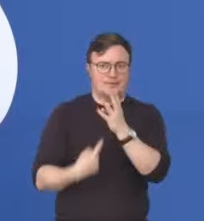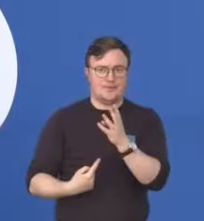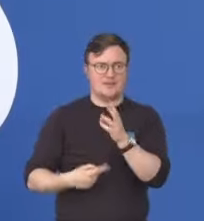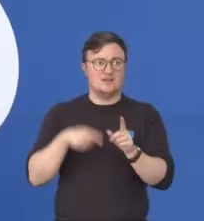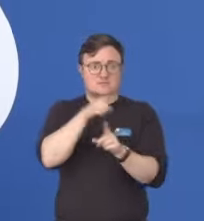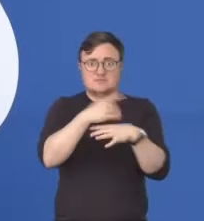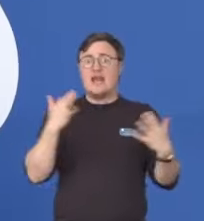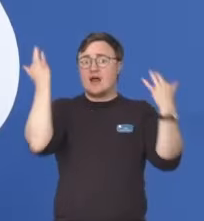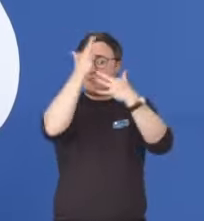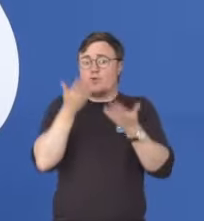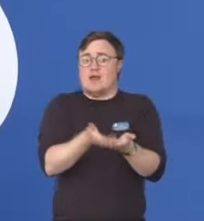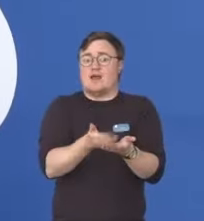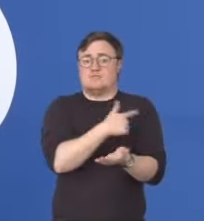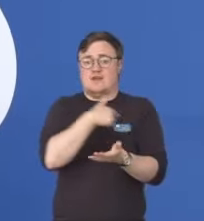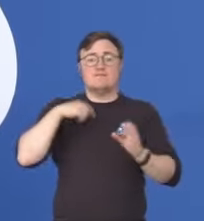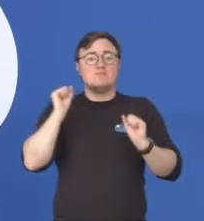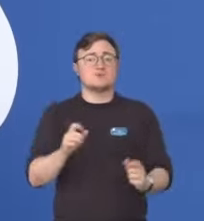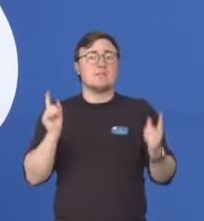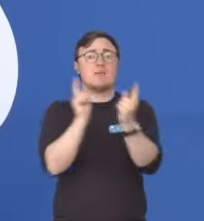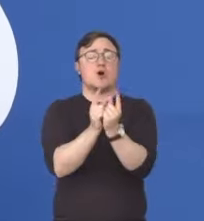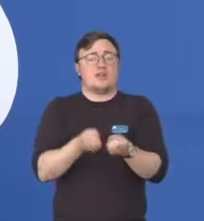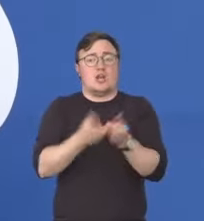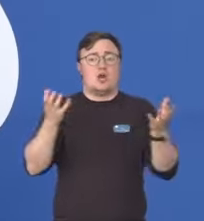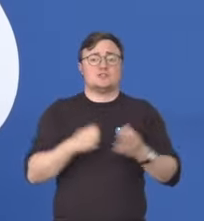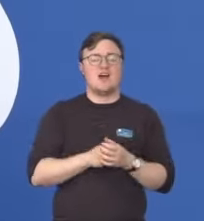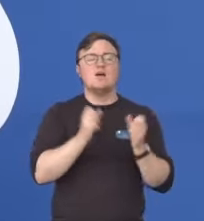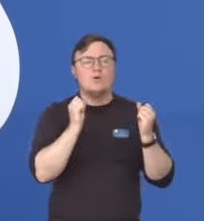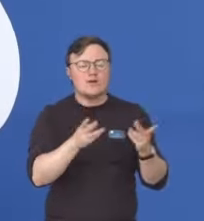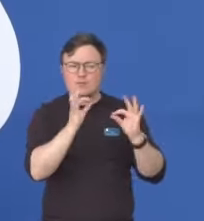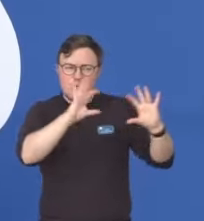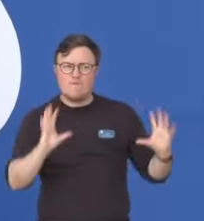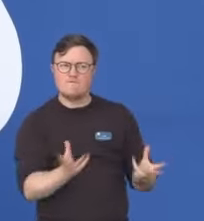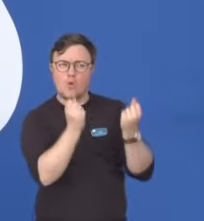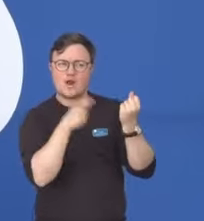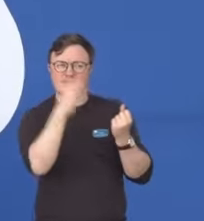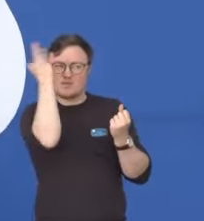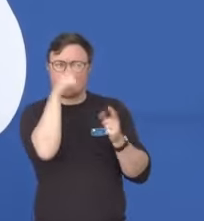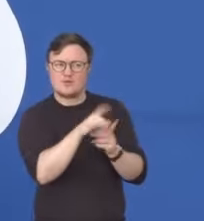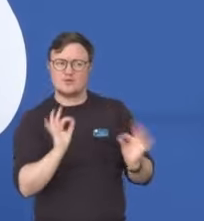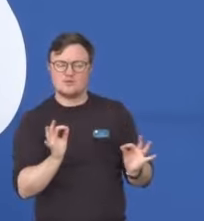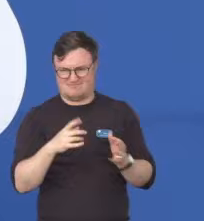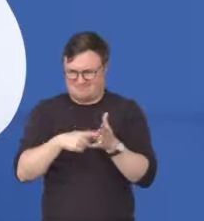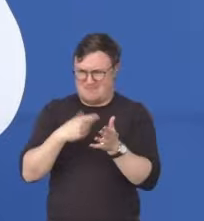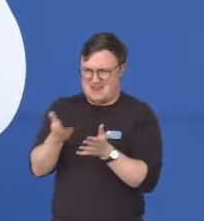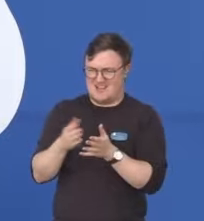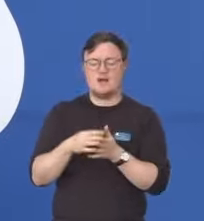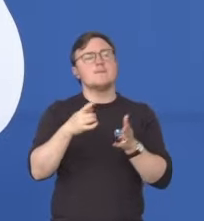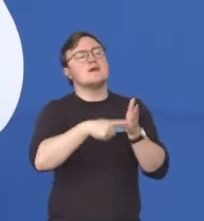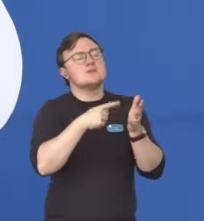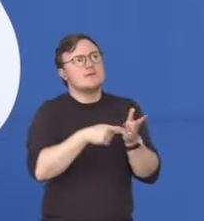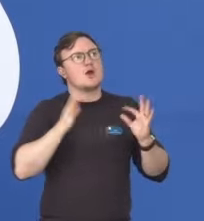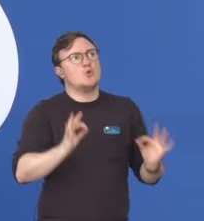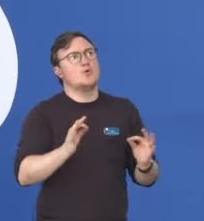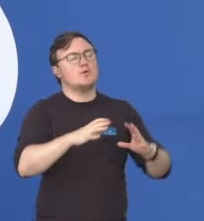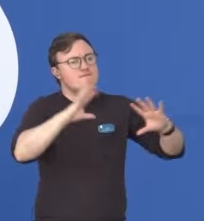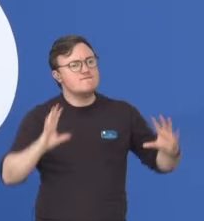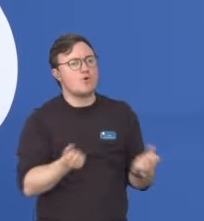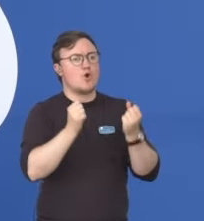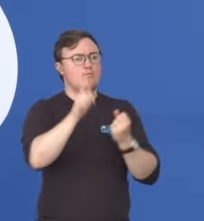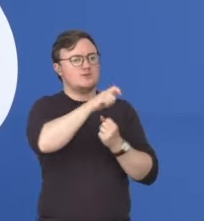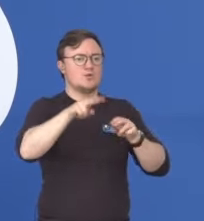ett problem som vi måste bemöta. Men hur ska man då fånga upp dem? Vad menar du? Hur ska man då fånga upp dem som känner att de